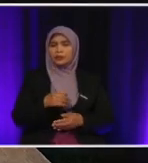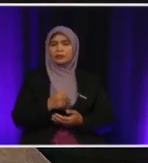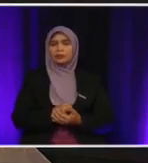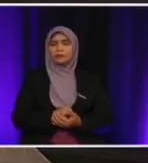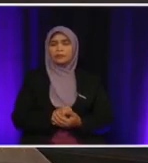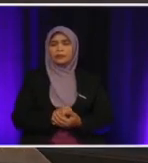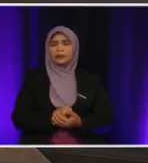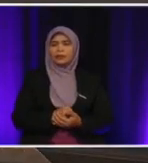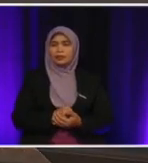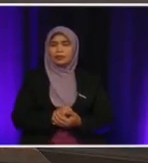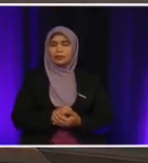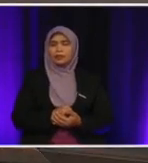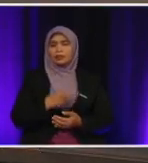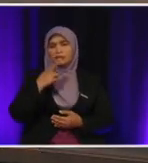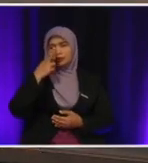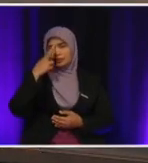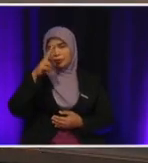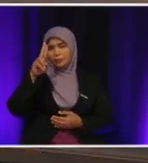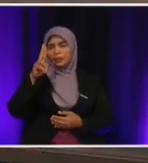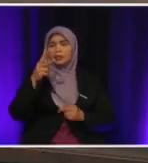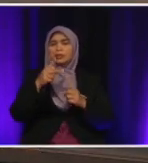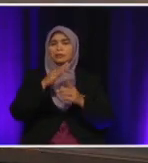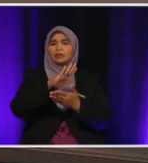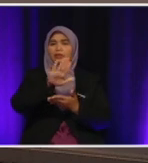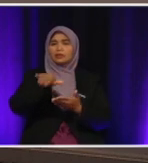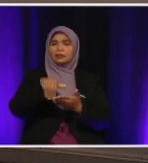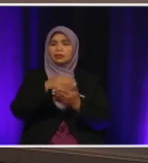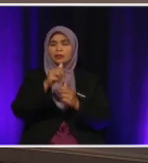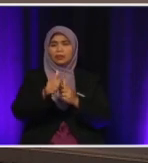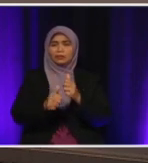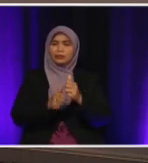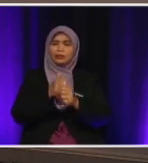Wasallam rahmatan lil alamin